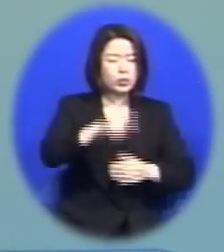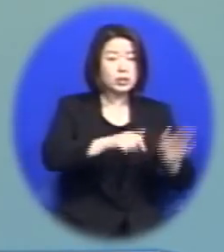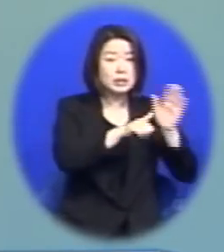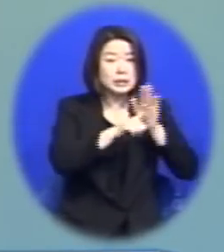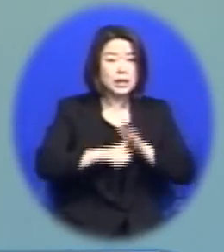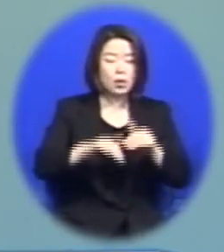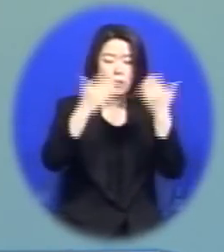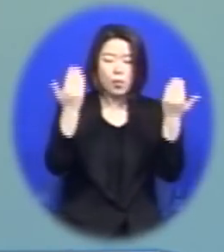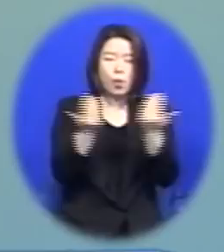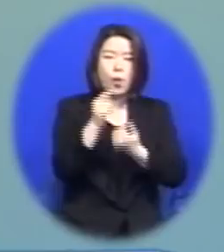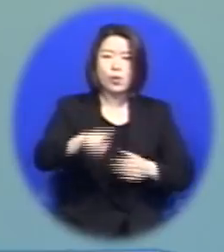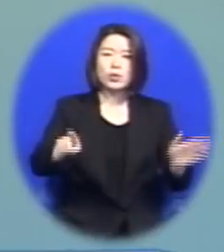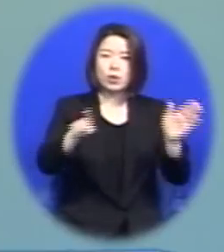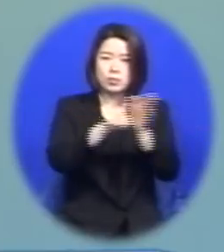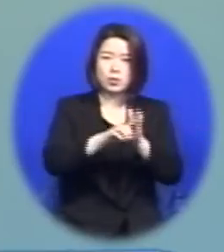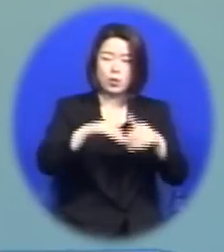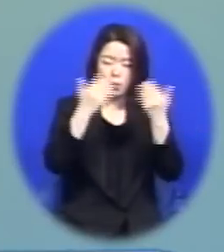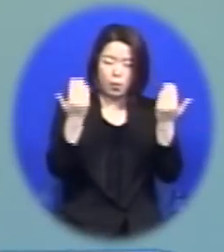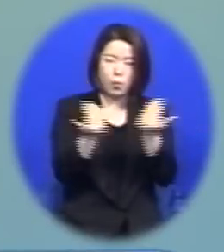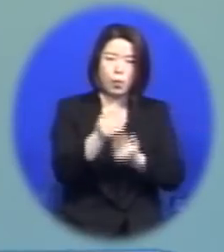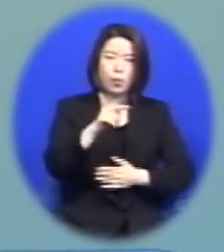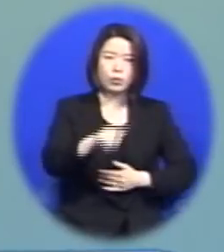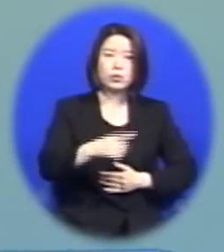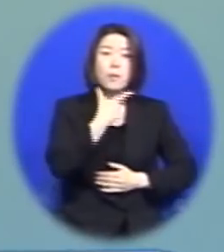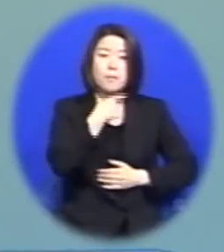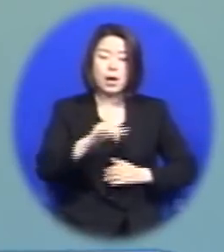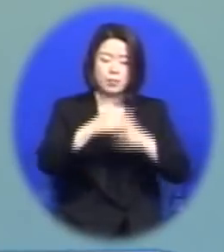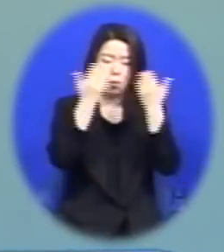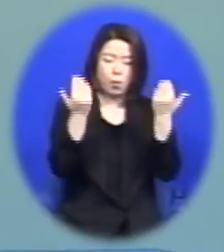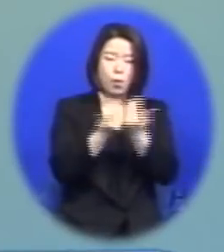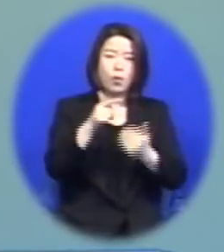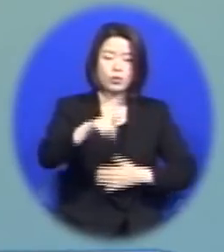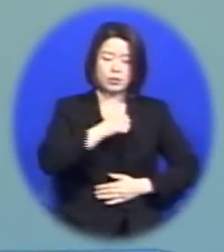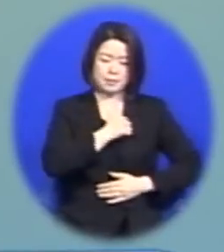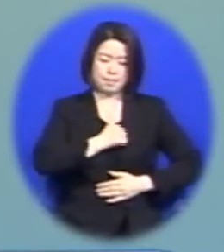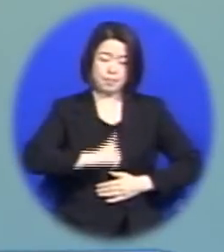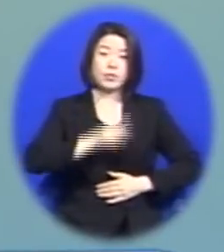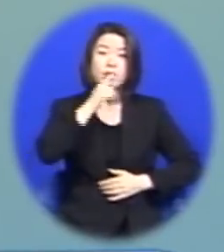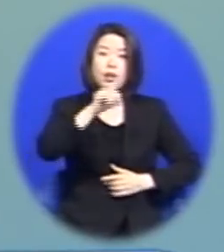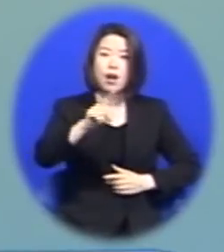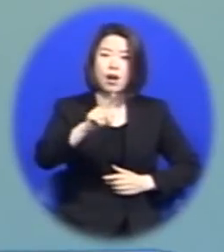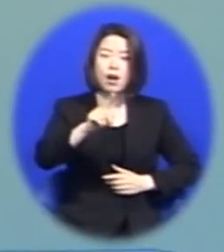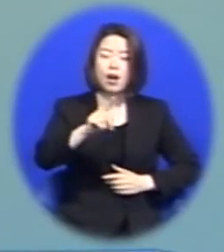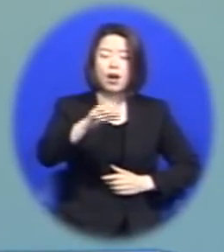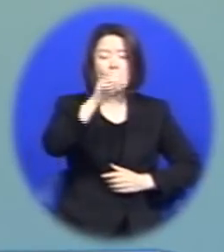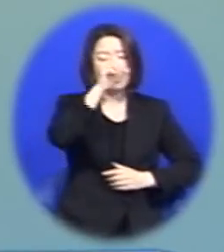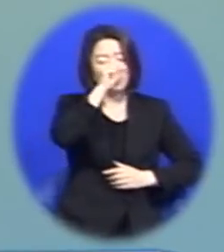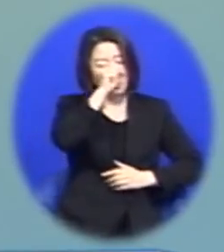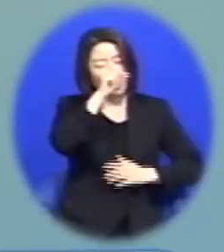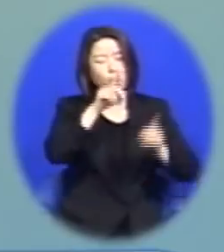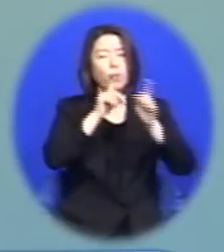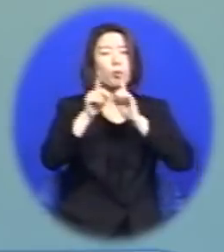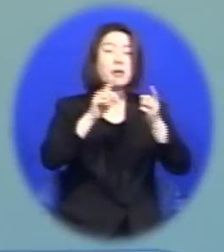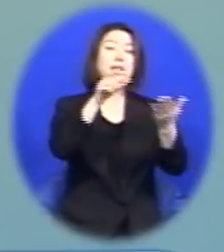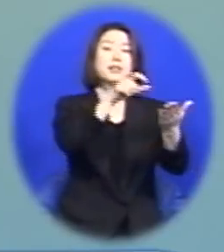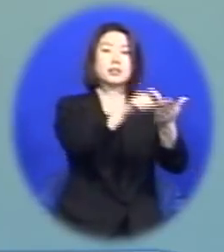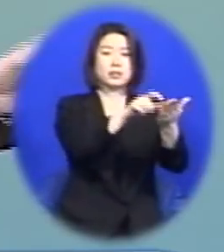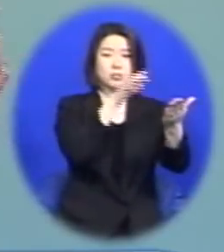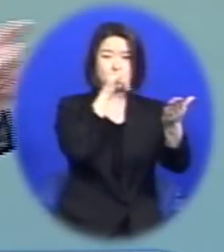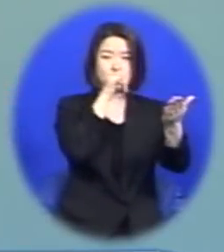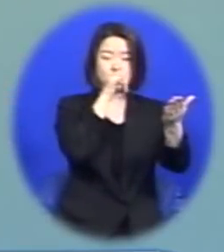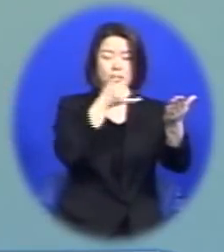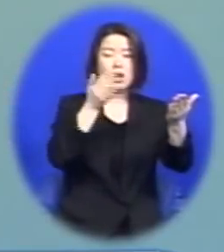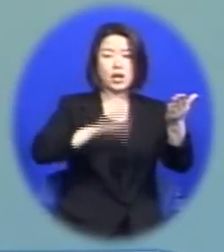것을 믿으며 모든 것을 바라며 모든 것을 견디는 이라 좋은 말씀이에요 그런데 그렇게 살아야